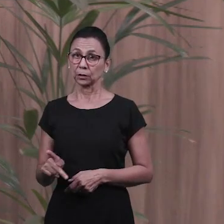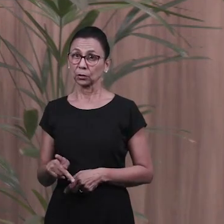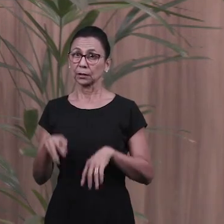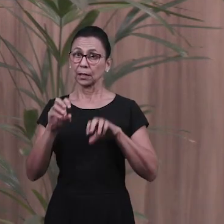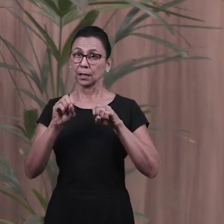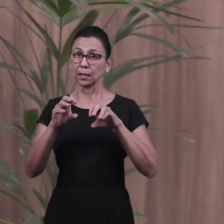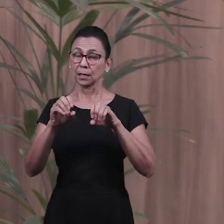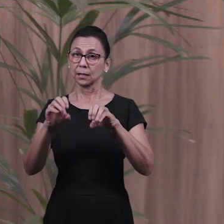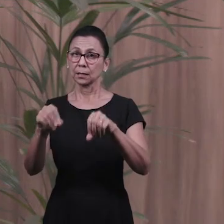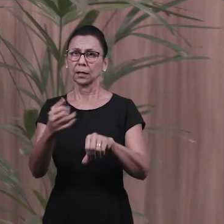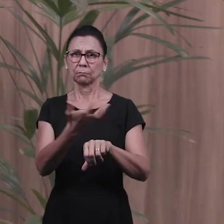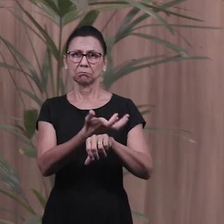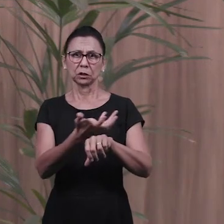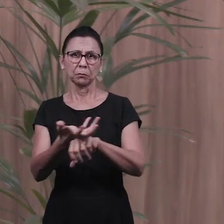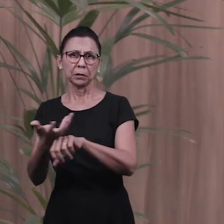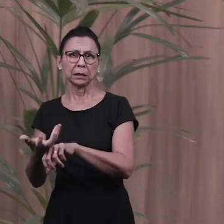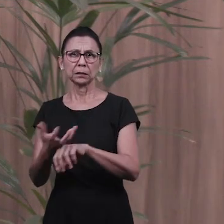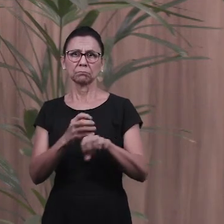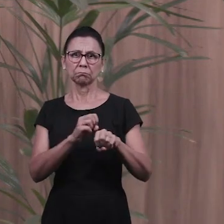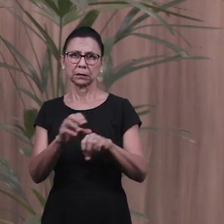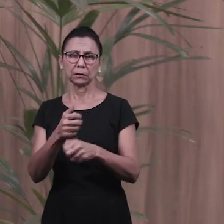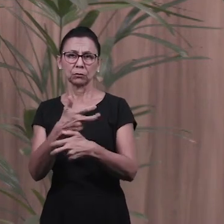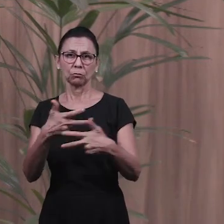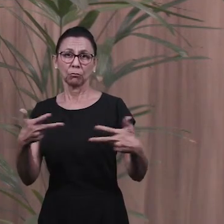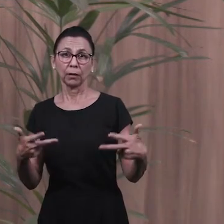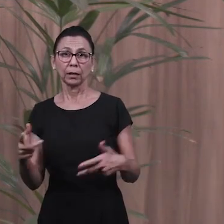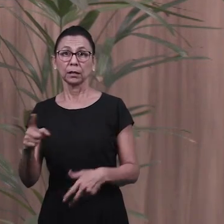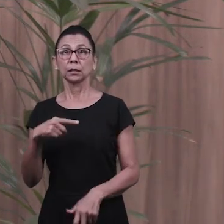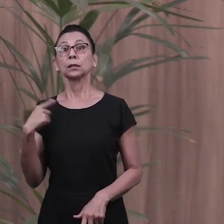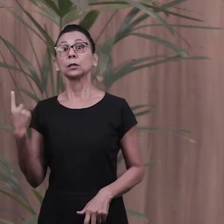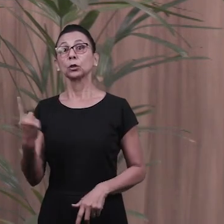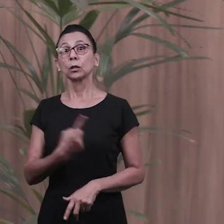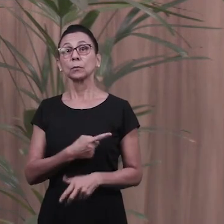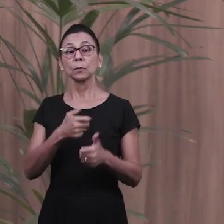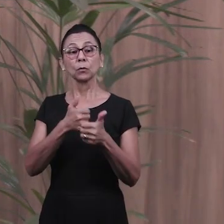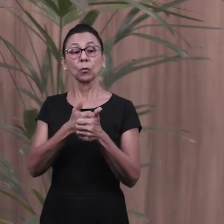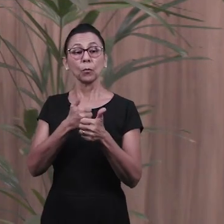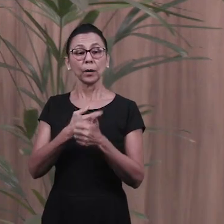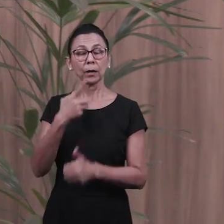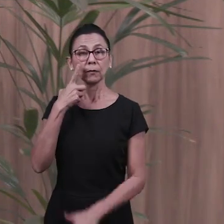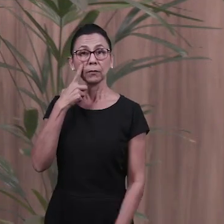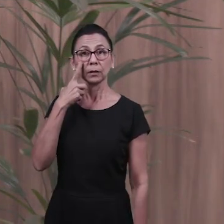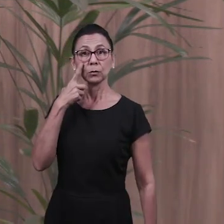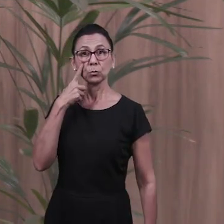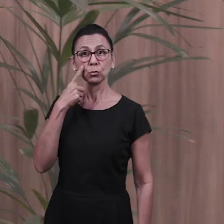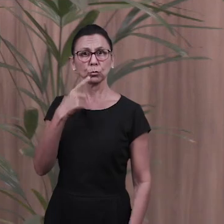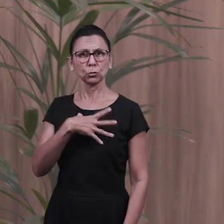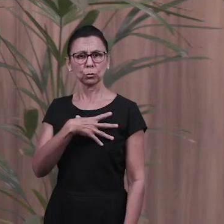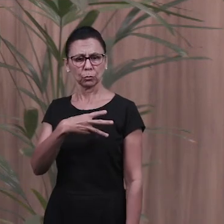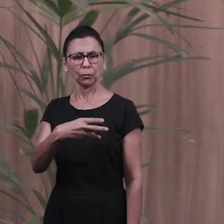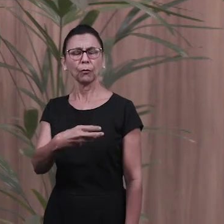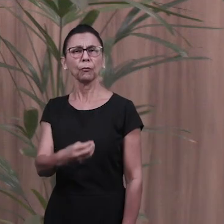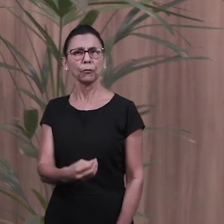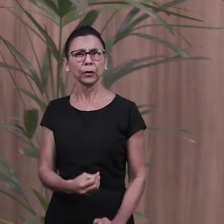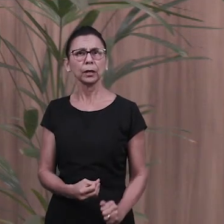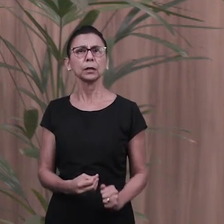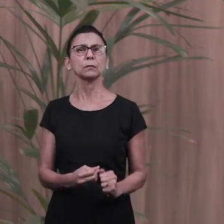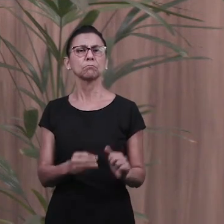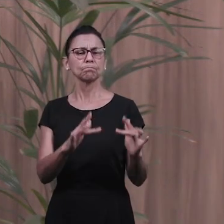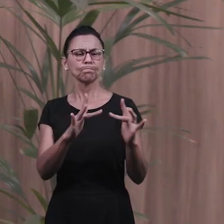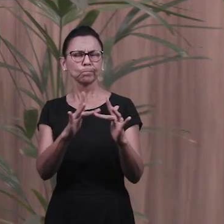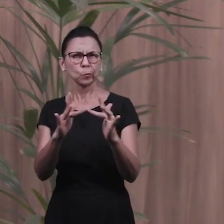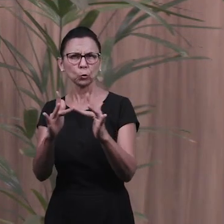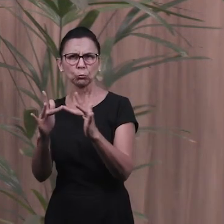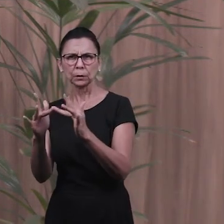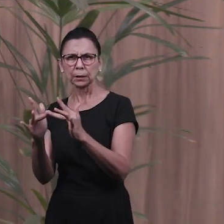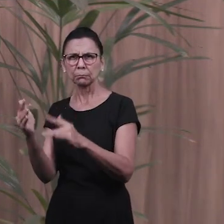professeurs ont le rôle d'enseigner les connaissances scientifiques à l'école et nous devons accompagner nos enfants dans les études en maintenant un contact